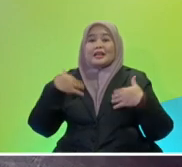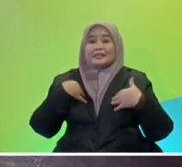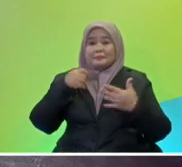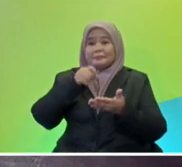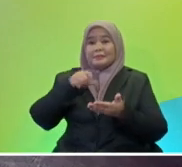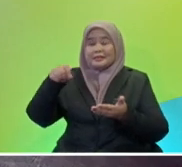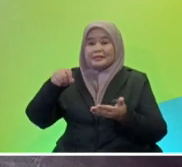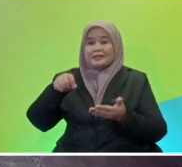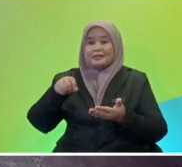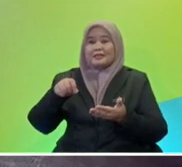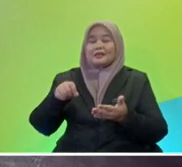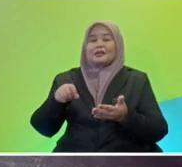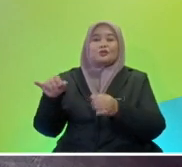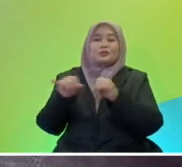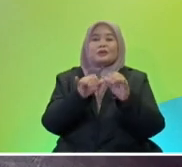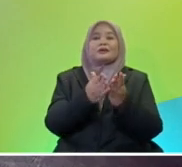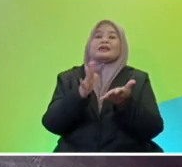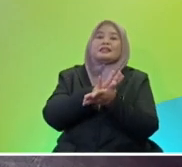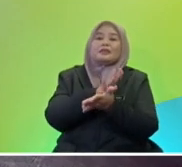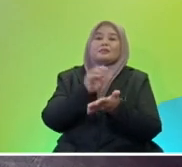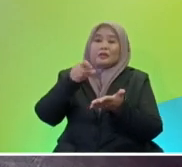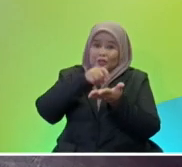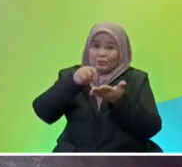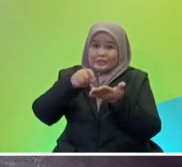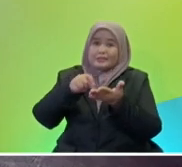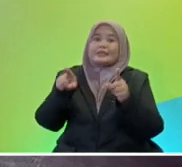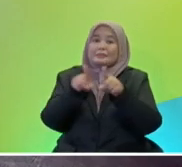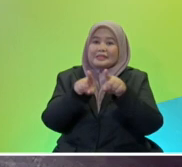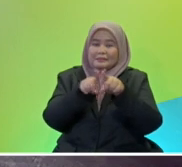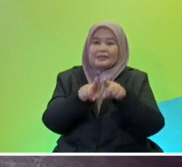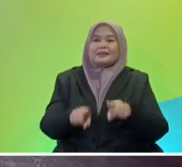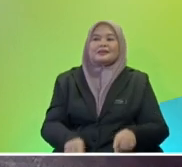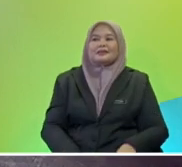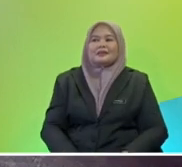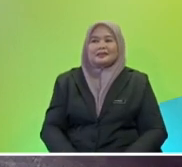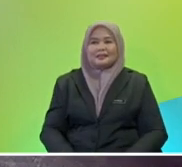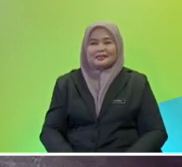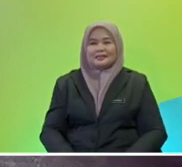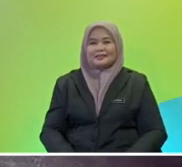dan juga buku ataupun kertas boleh tulis sama-sama oke